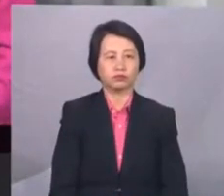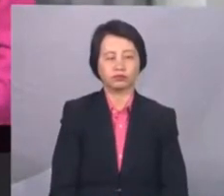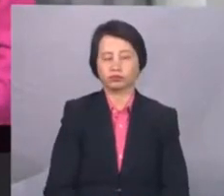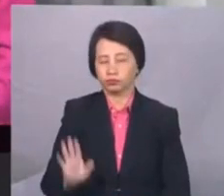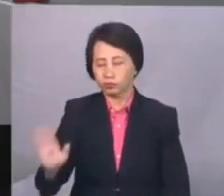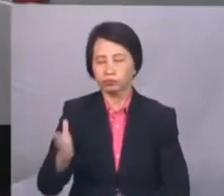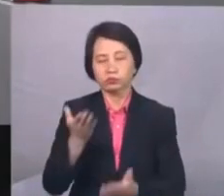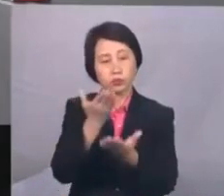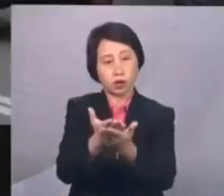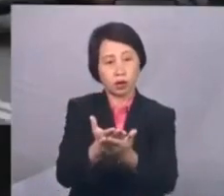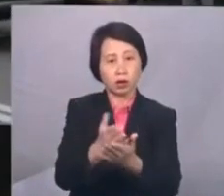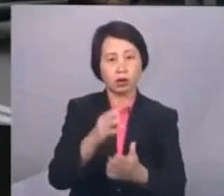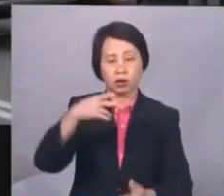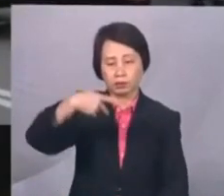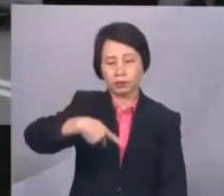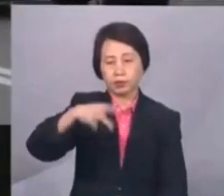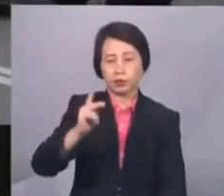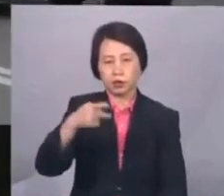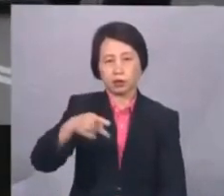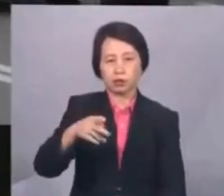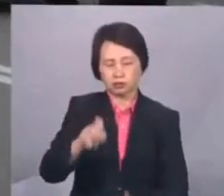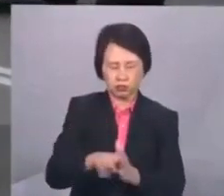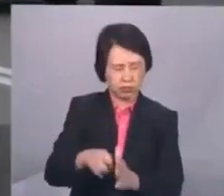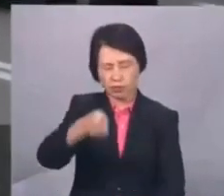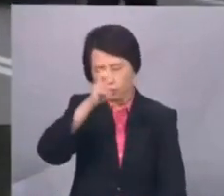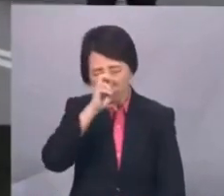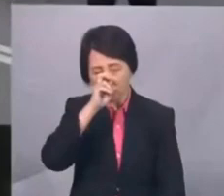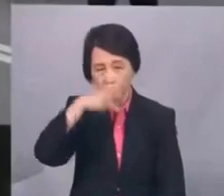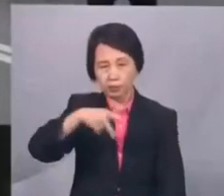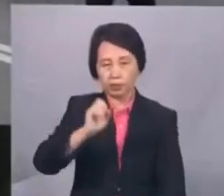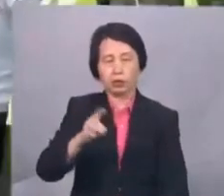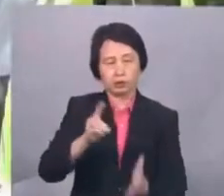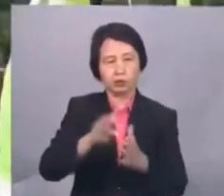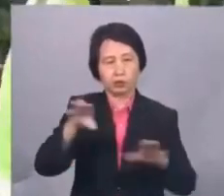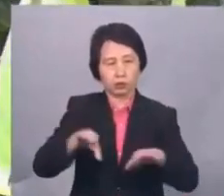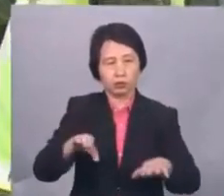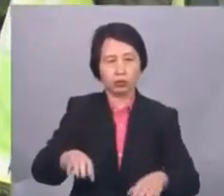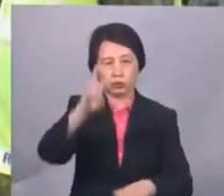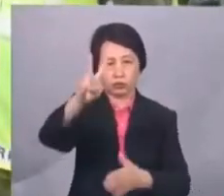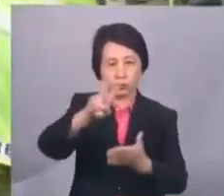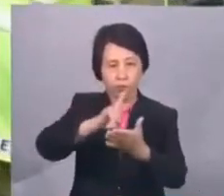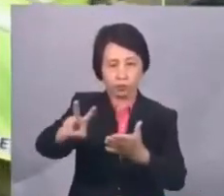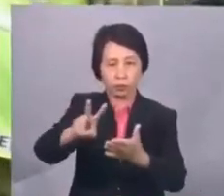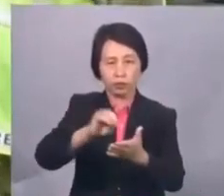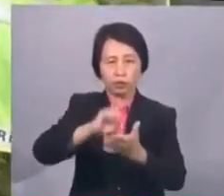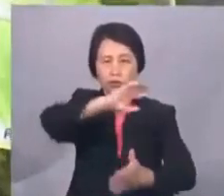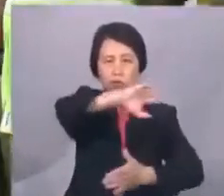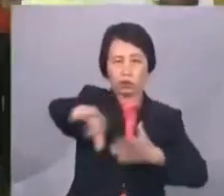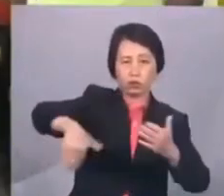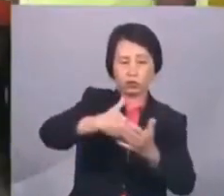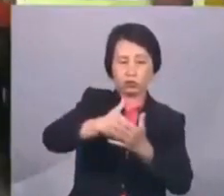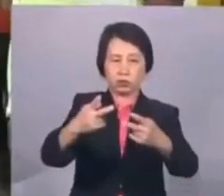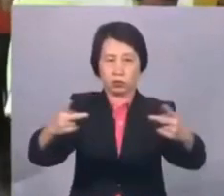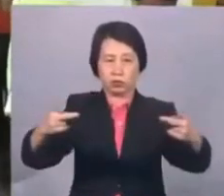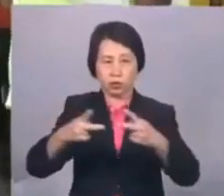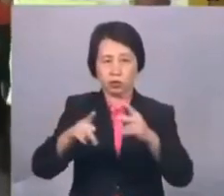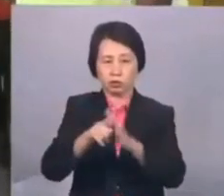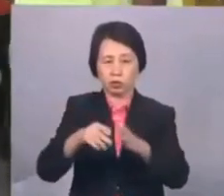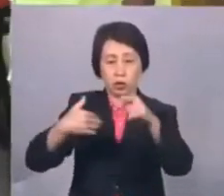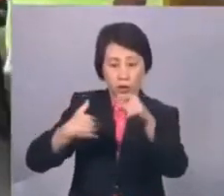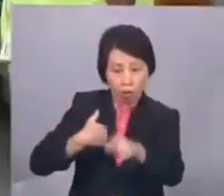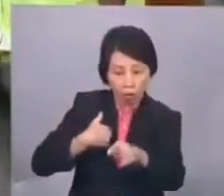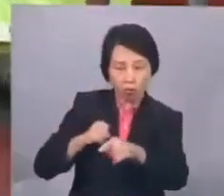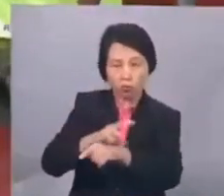turun mencadangkan perintah kawanan pergerakan diperketat fanfic FT Didi laksana selama dua minggu di semua kawasan yang